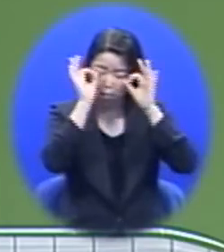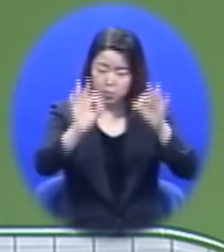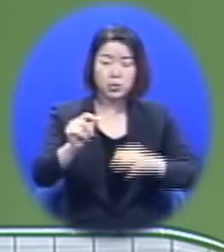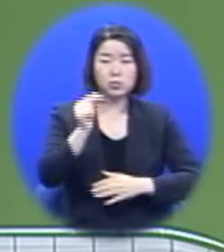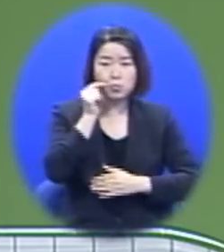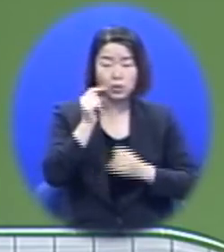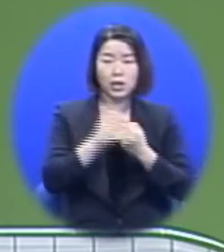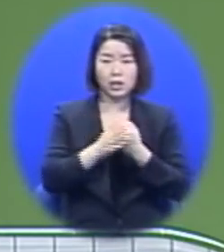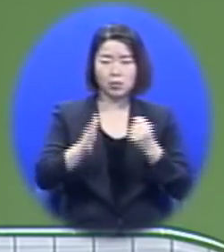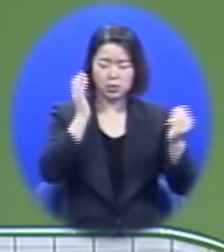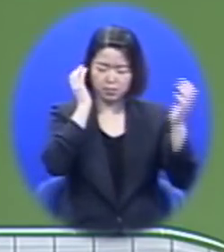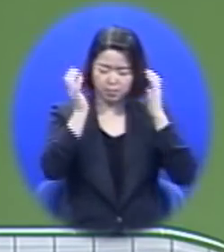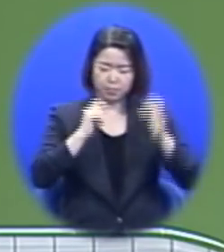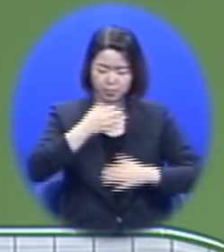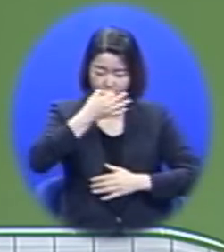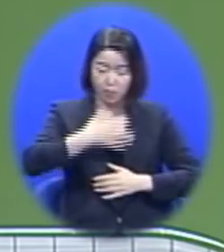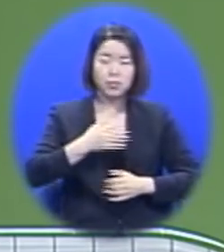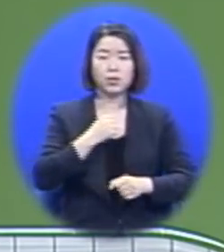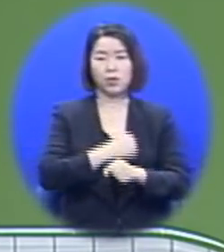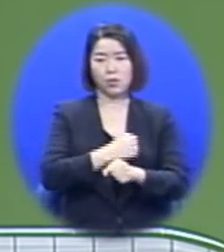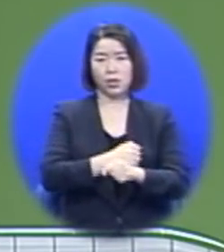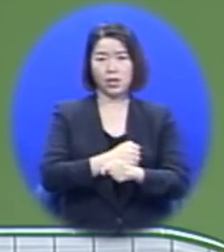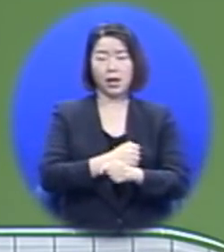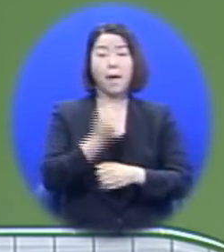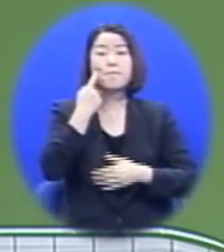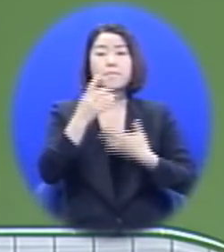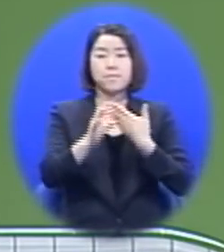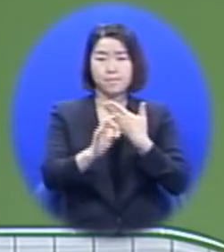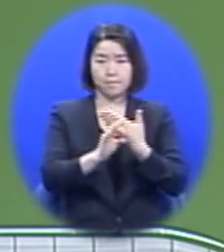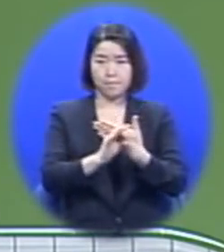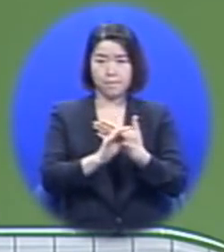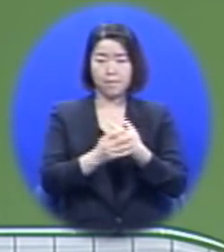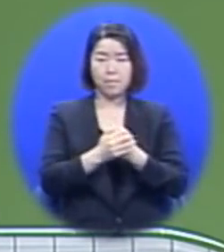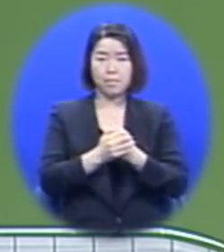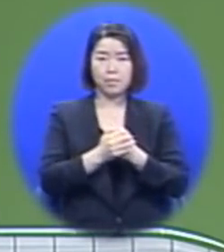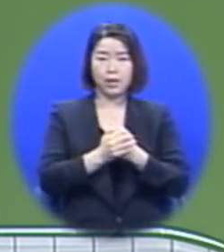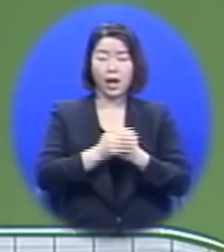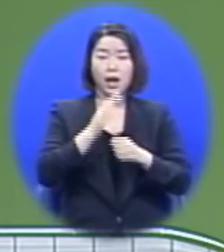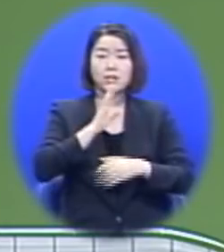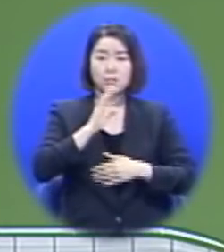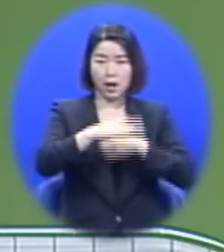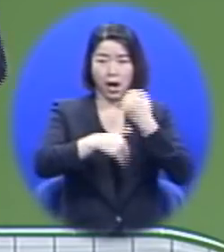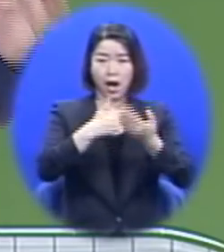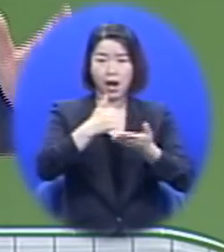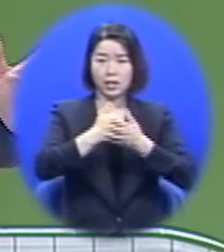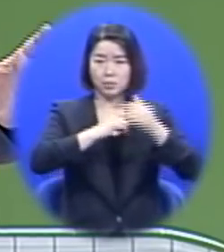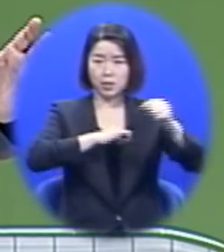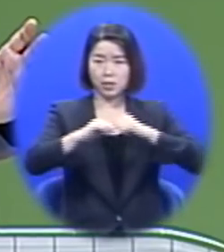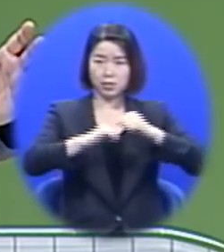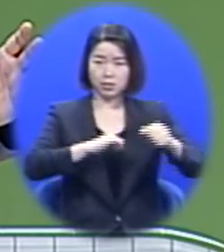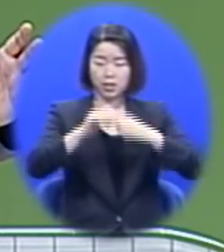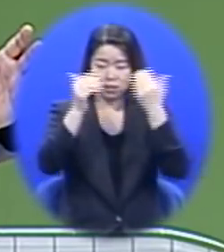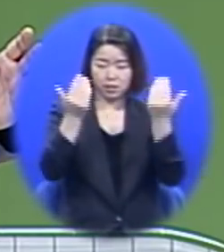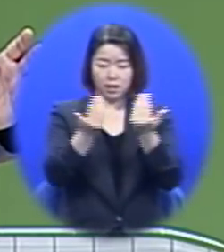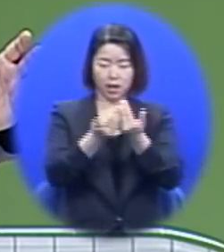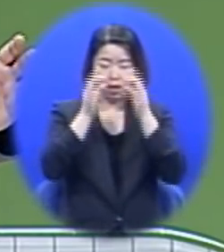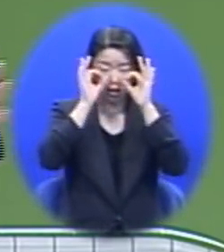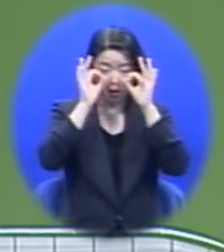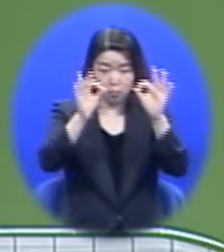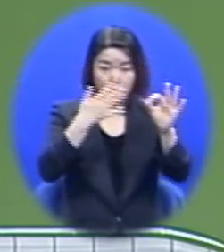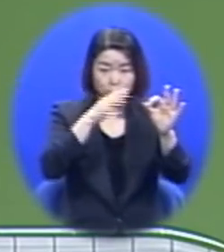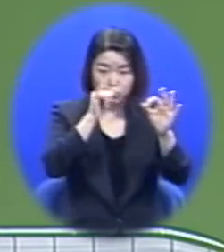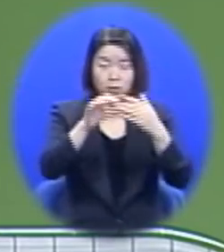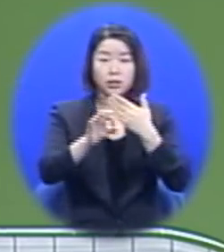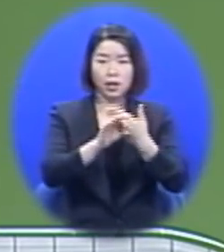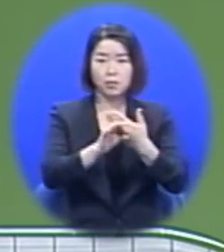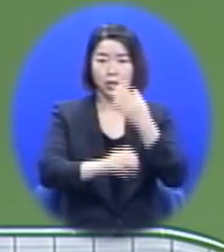이렇게 고통스러워하는 것입니다. 만약에 정말 하나님의 역사를 다 볼 수 있다면